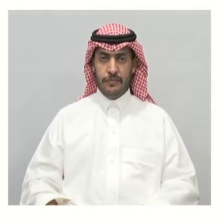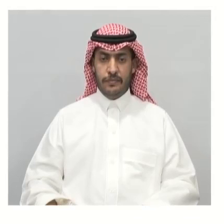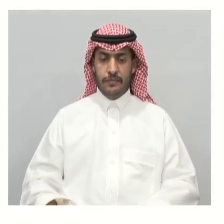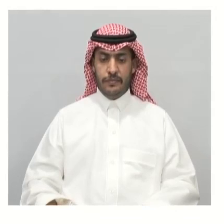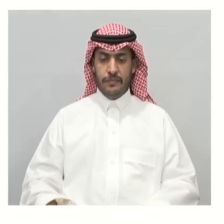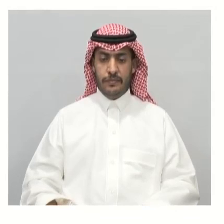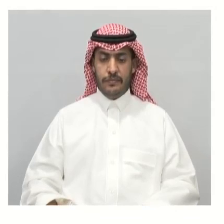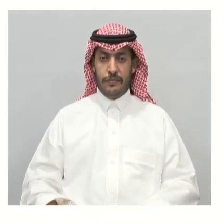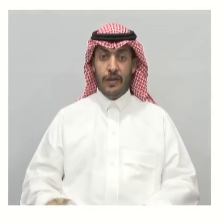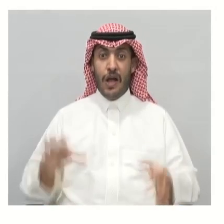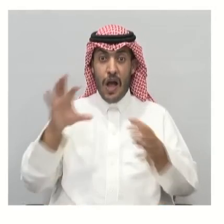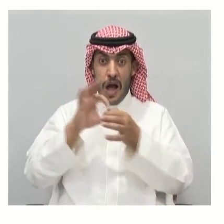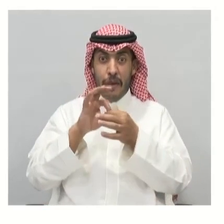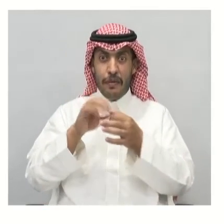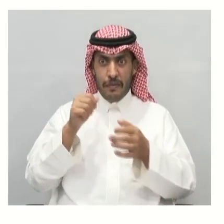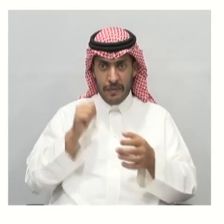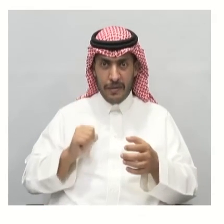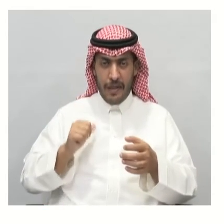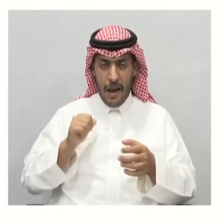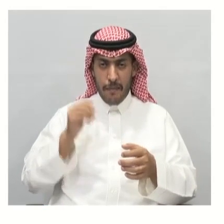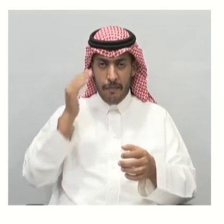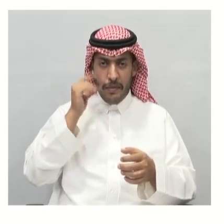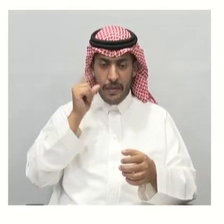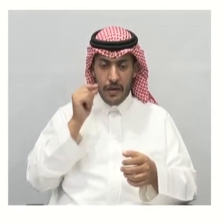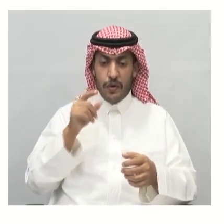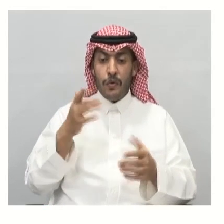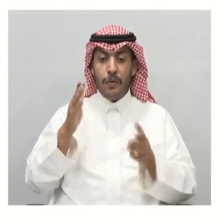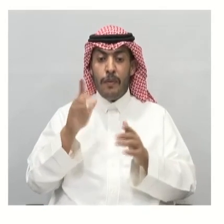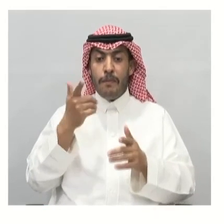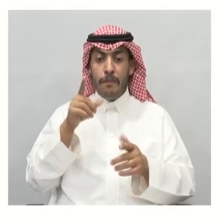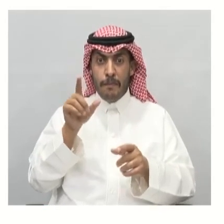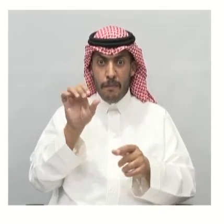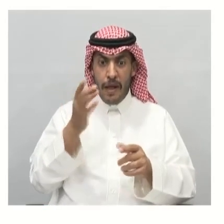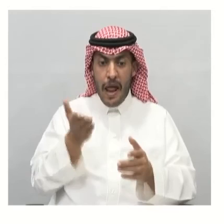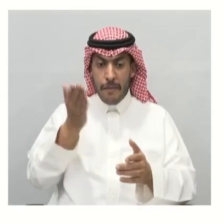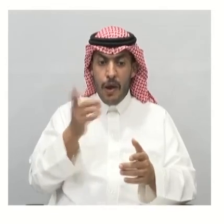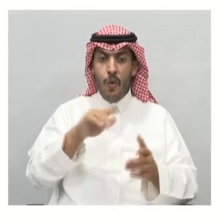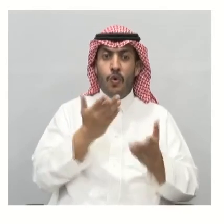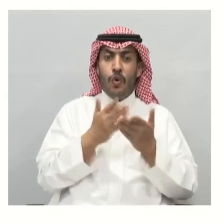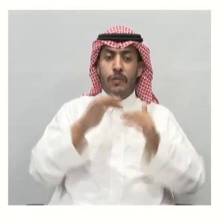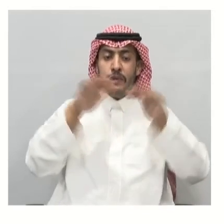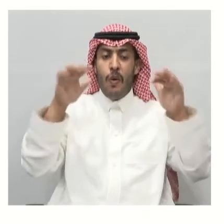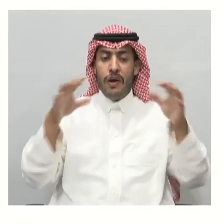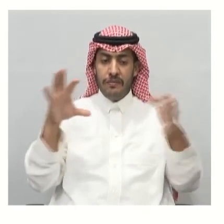صحيحه اربط واربطي بين الانبياء والكتب السماويه التي انزلت